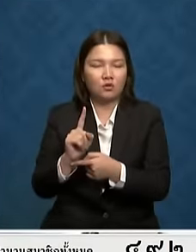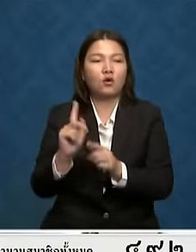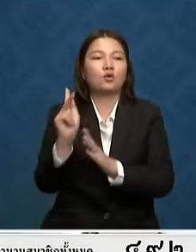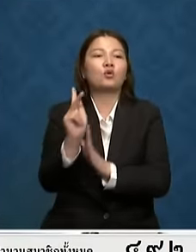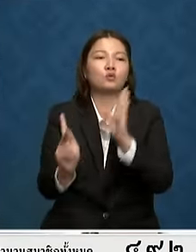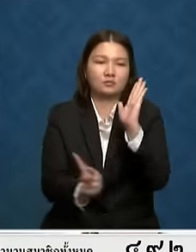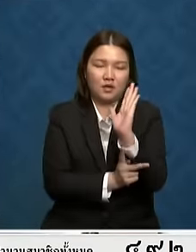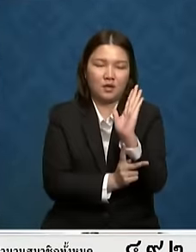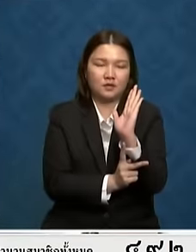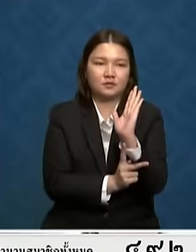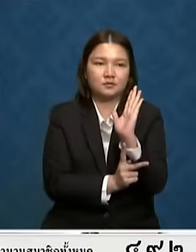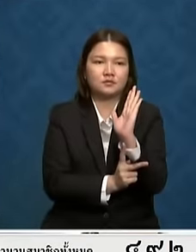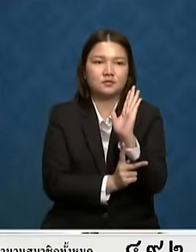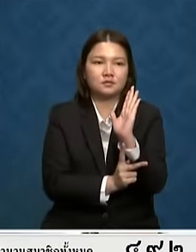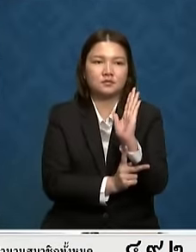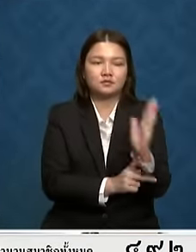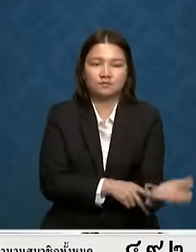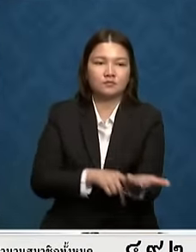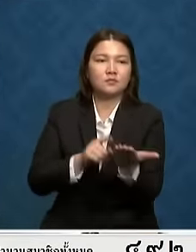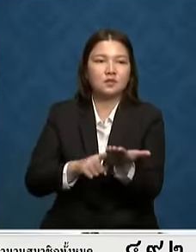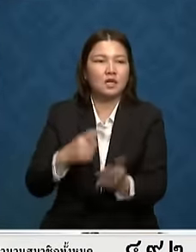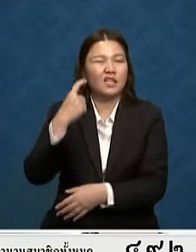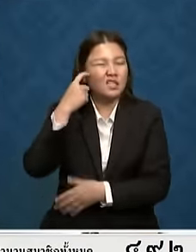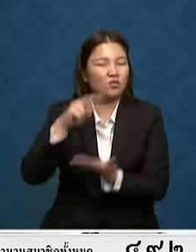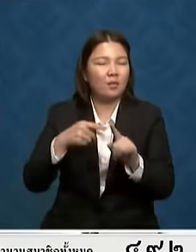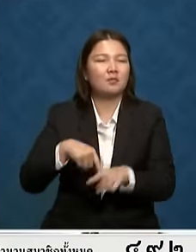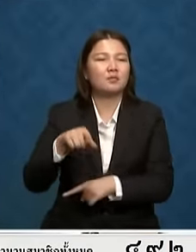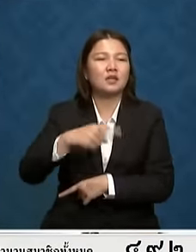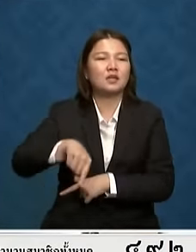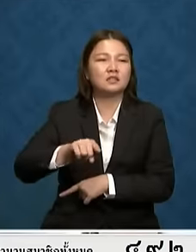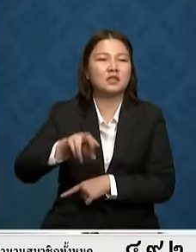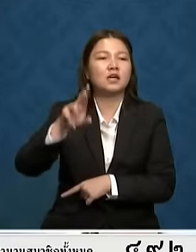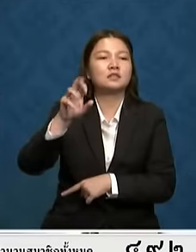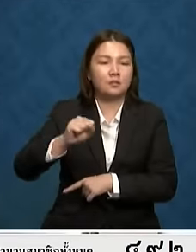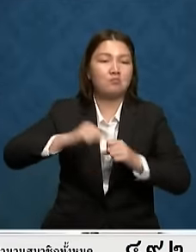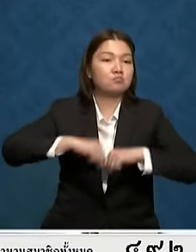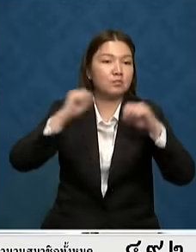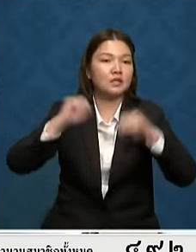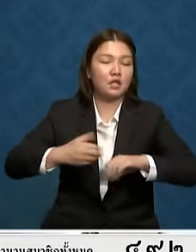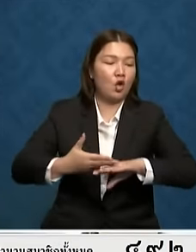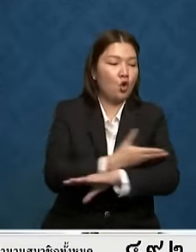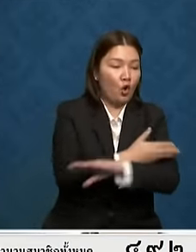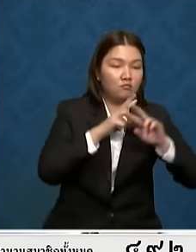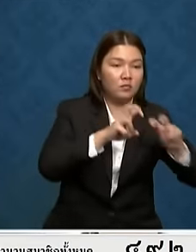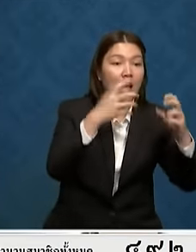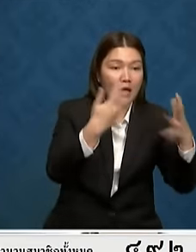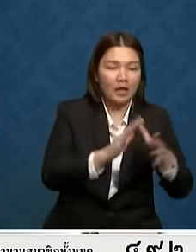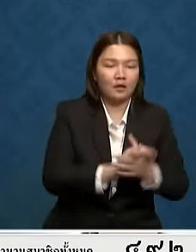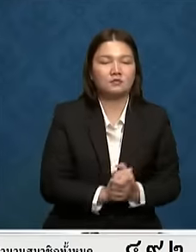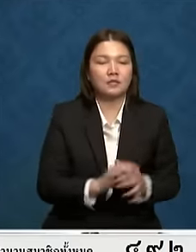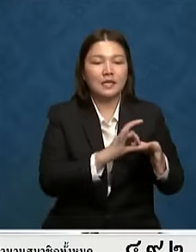มาโดยจะอ้างว่าเป็นมติของสภาที่ผ่านความเห็นชอบในการศึกษาจากรายงานนี้